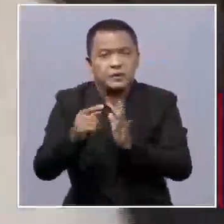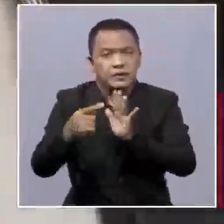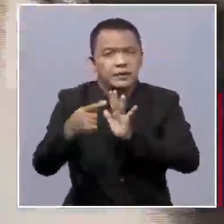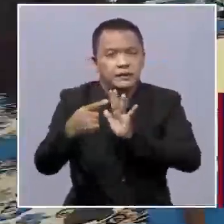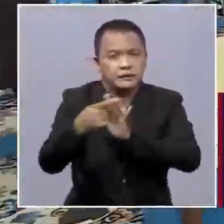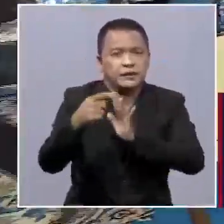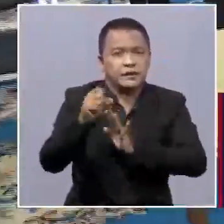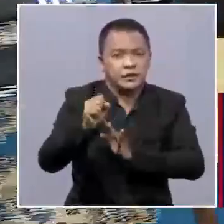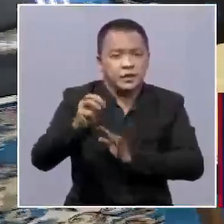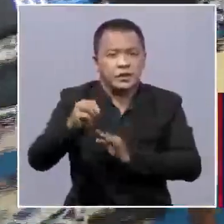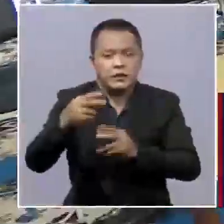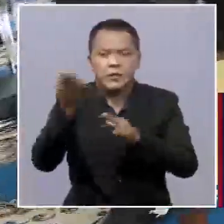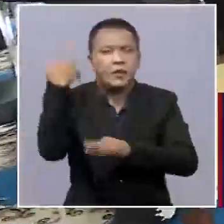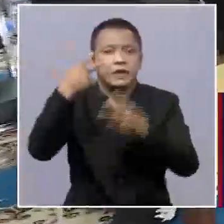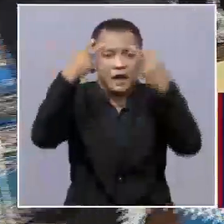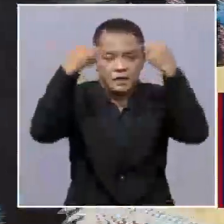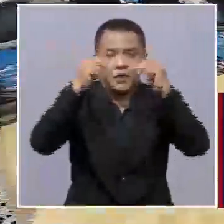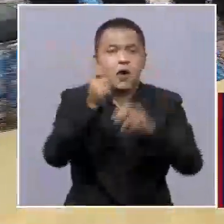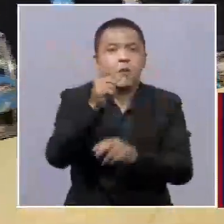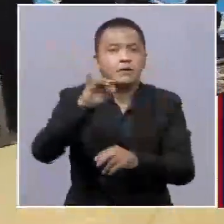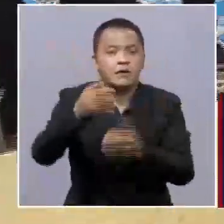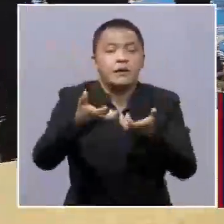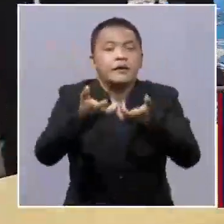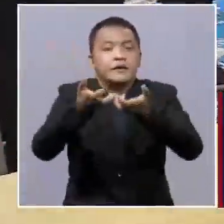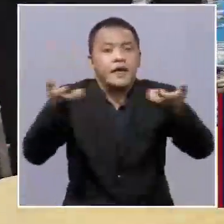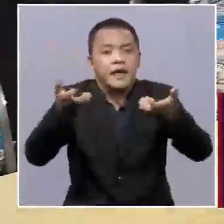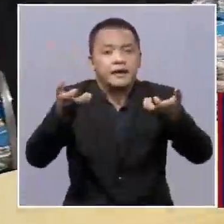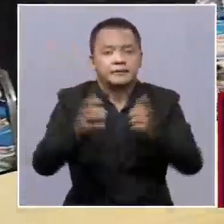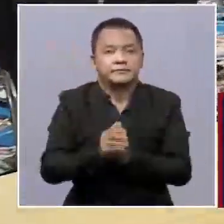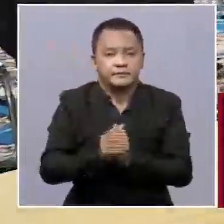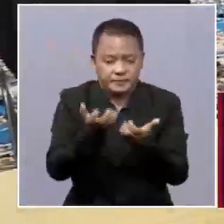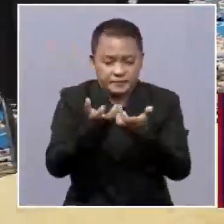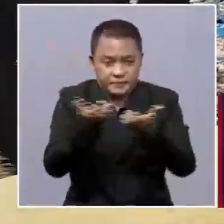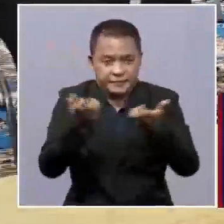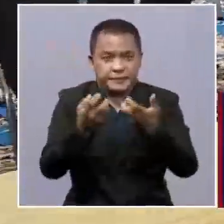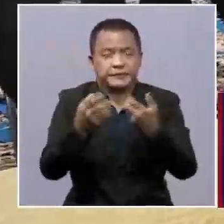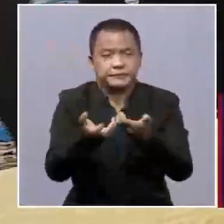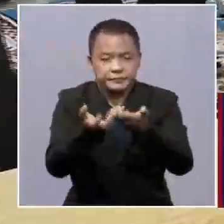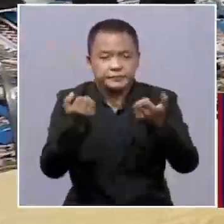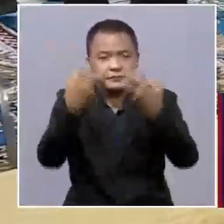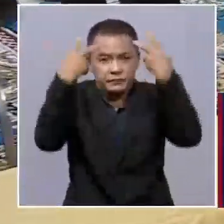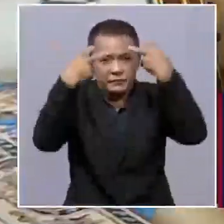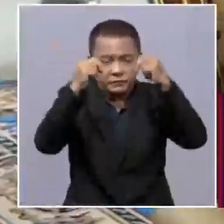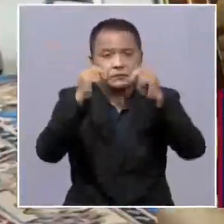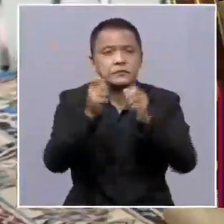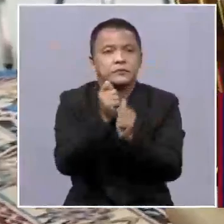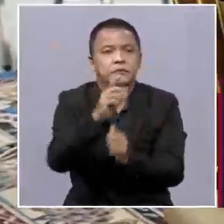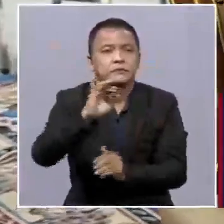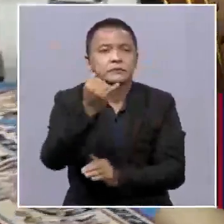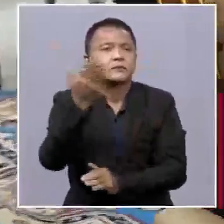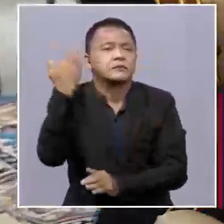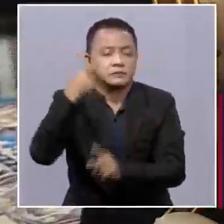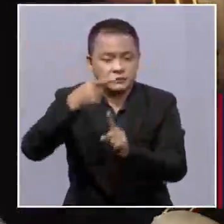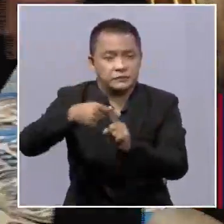สริฐสุขอดีตนายกอบจ.ปทุมธานีที่แยกทางจากพลตำรวจโทคำรณวิทย์ทูปกระจ่างนายกอบจ.ปทุมธานีเมื่อ